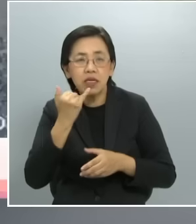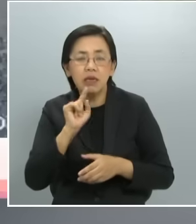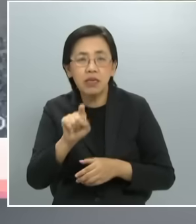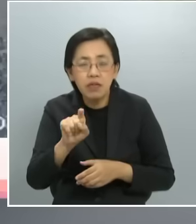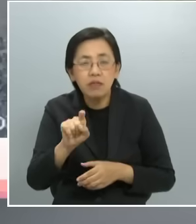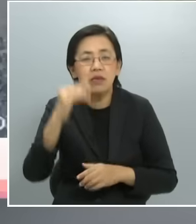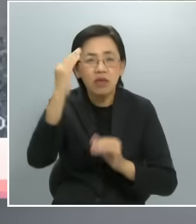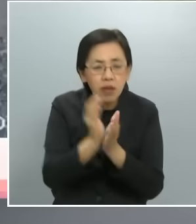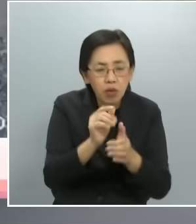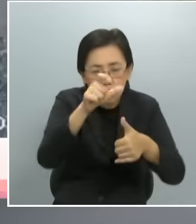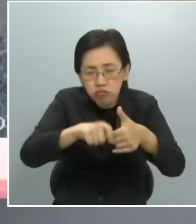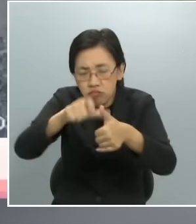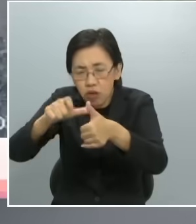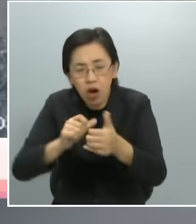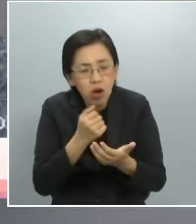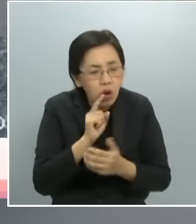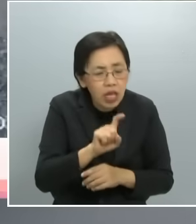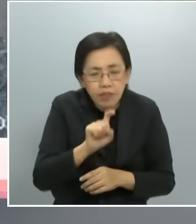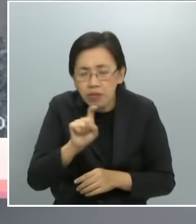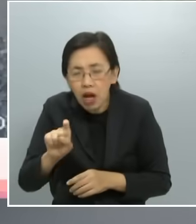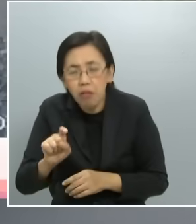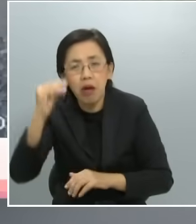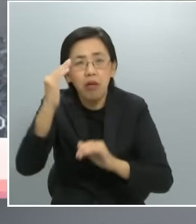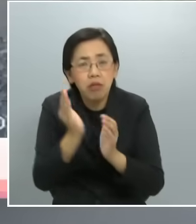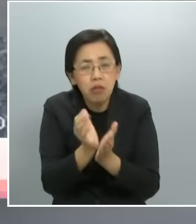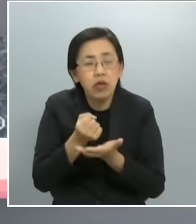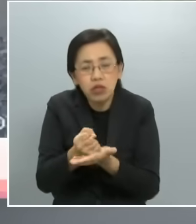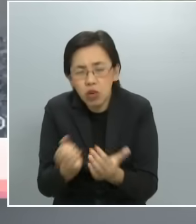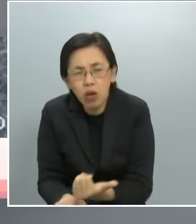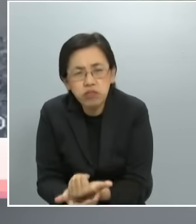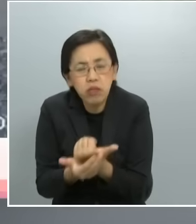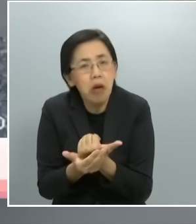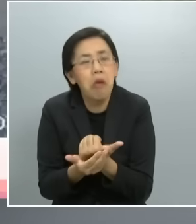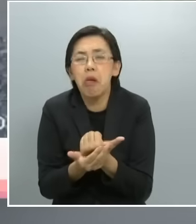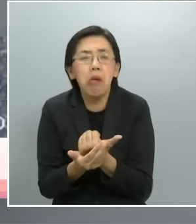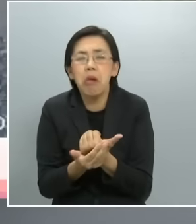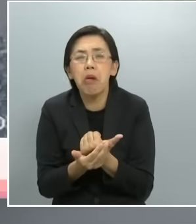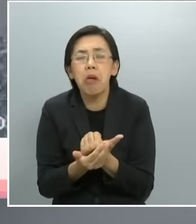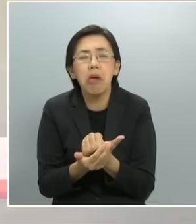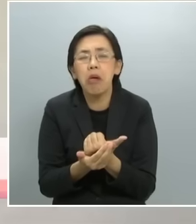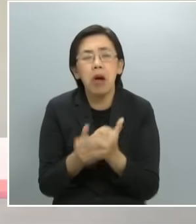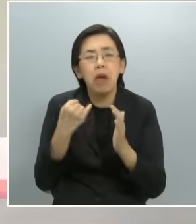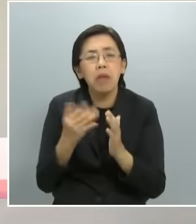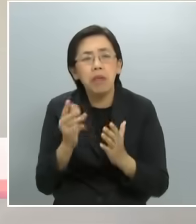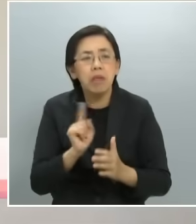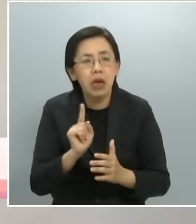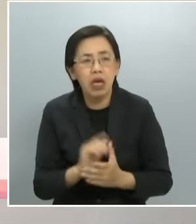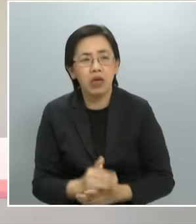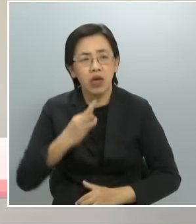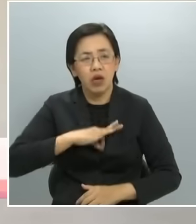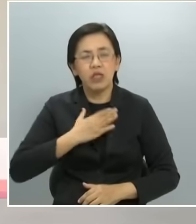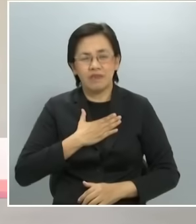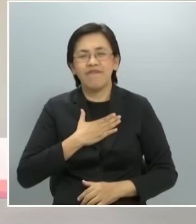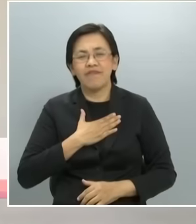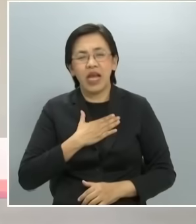ตำรวจหลายนายนะครับที่เข้าไปช่วยเหลือสารวัตรสืบในวันนั้นหลังจากที่ไม่ต้องถูกดำเนินคดีได้รับคำตอบว่าตอนนี้ได้ข้อมูล